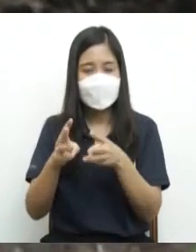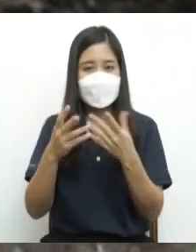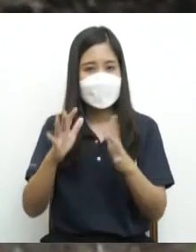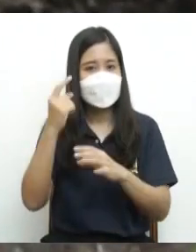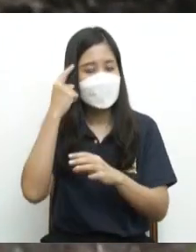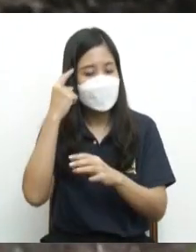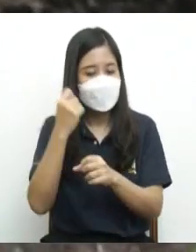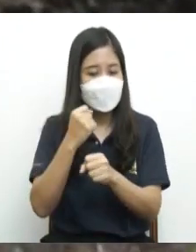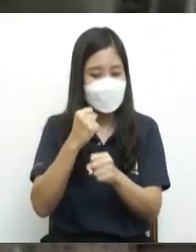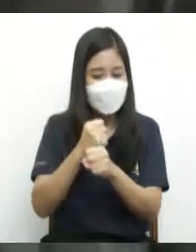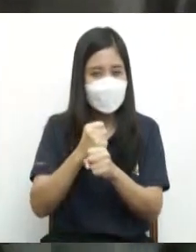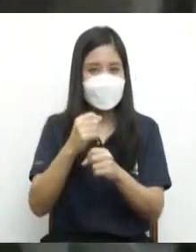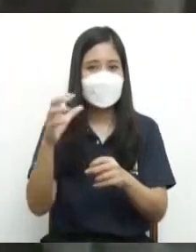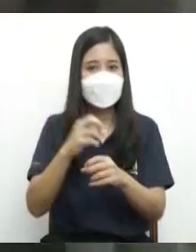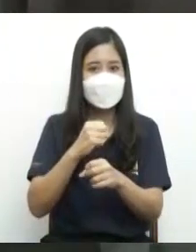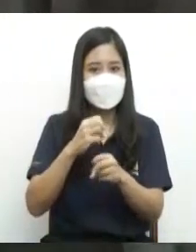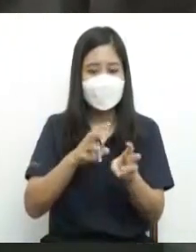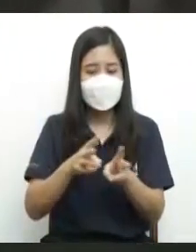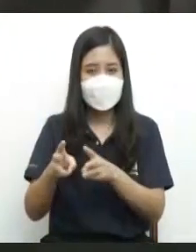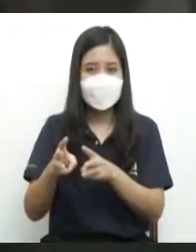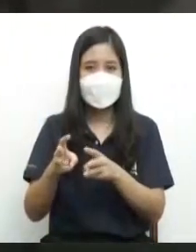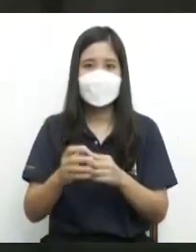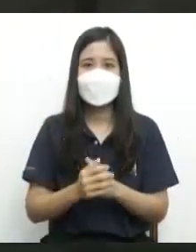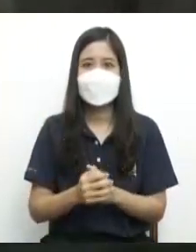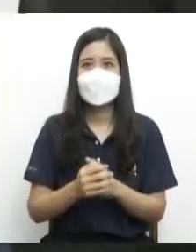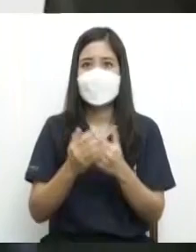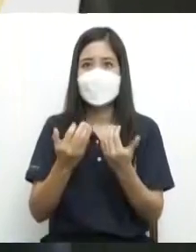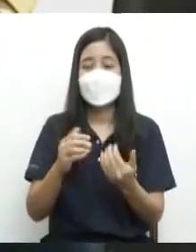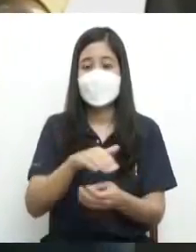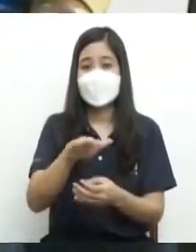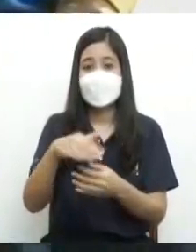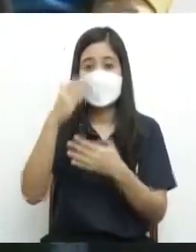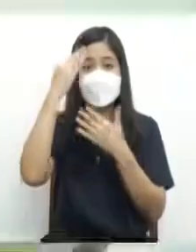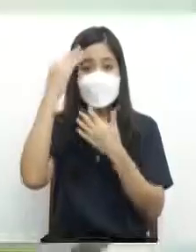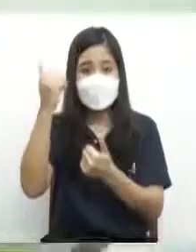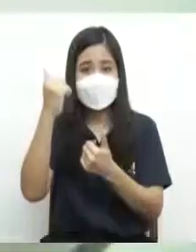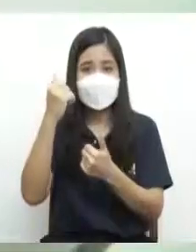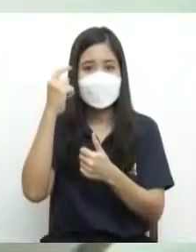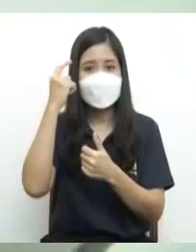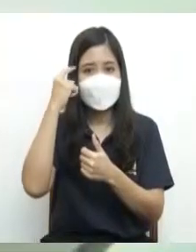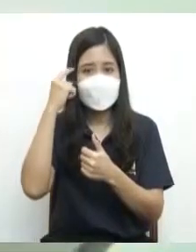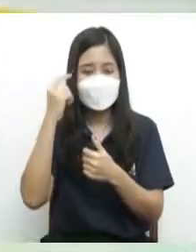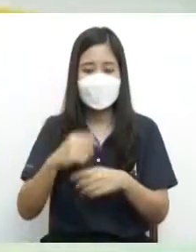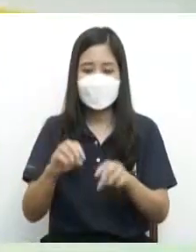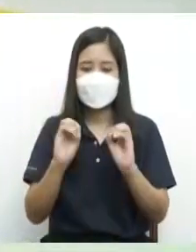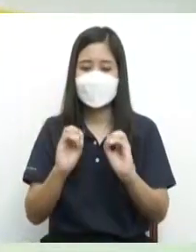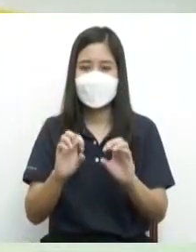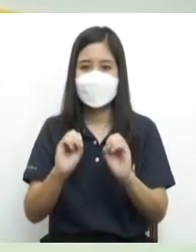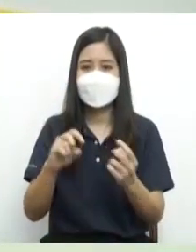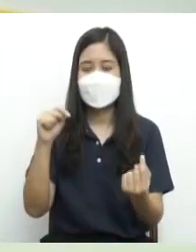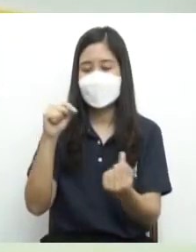บำรุงดินเป็นหลักก่อนนะแล้วก็การที่ทุกคนที่สนใจเนี่ยเข้ามาเรียนรู้ในศูนย์เราเนี่ยเราจะสอนในเรื่องของการ